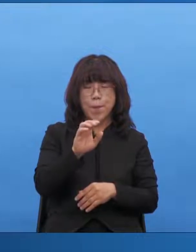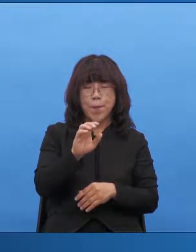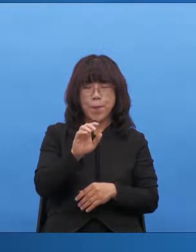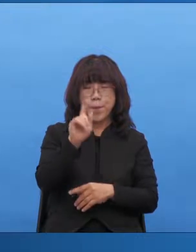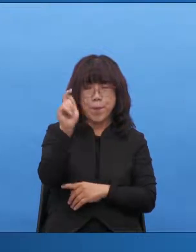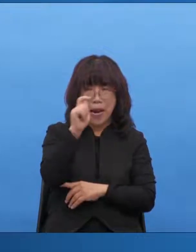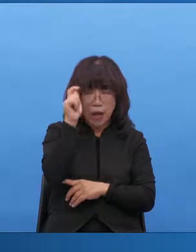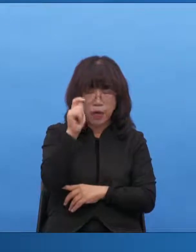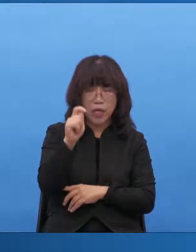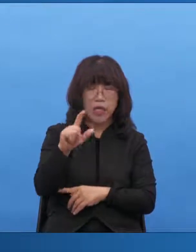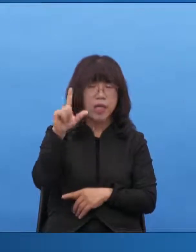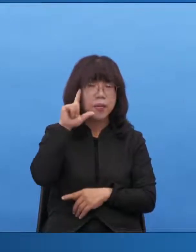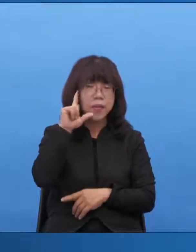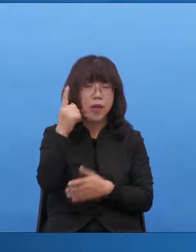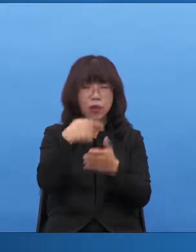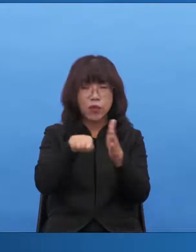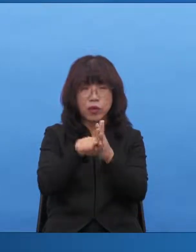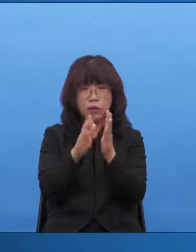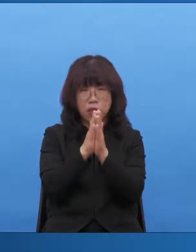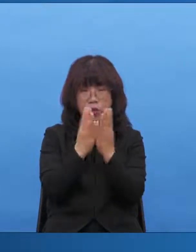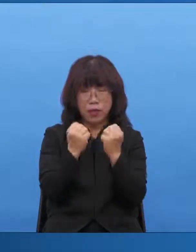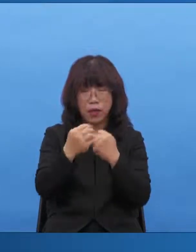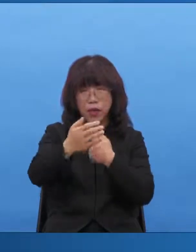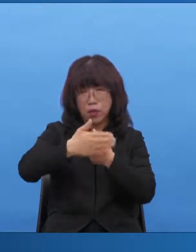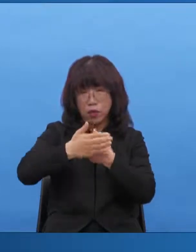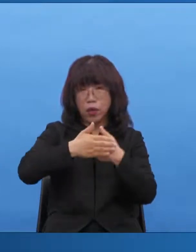위해 많은 기도 부탁드립니다.